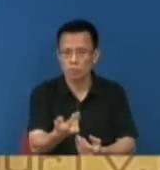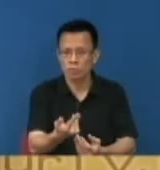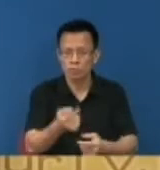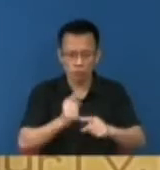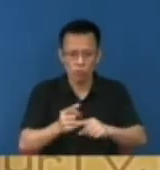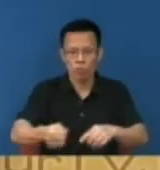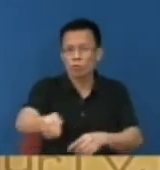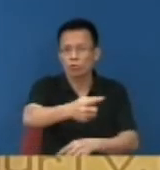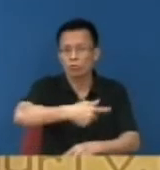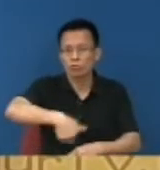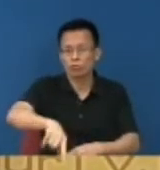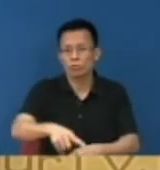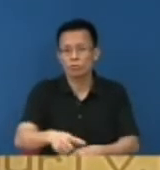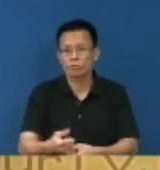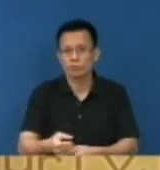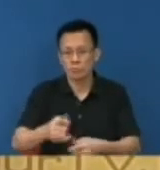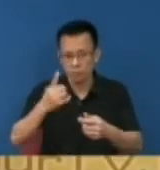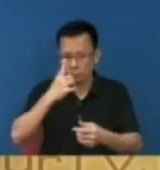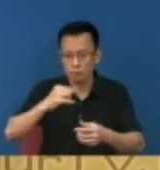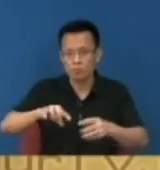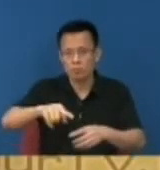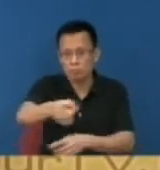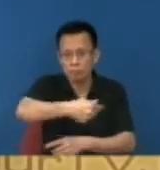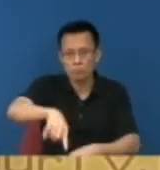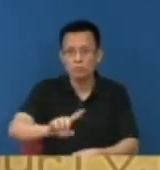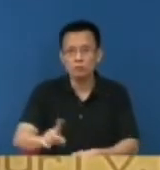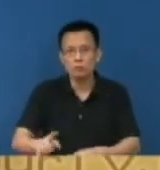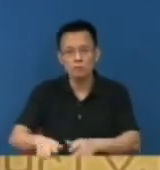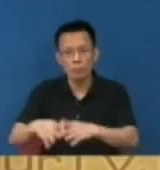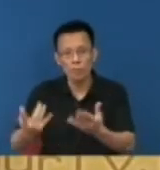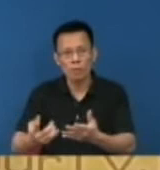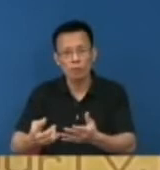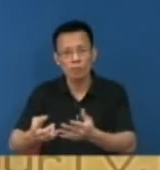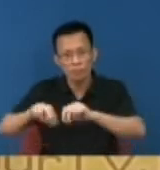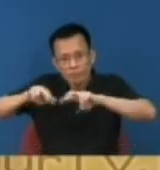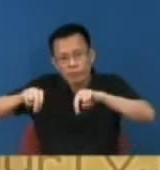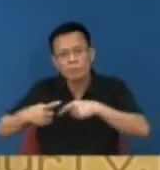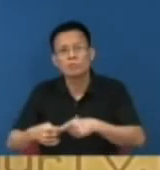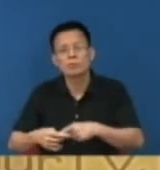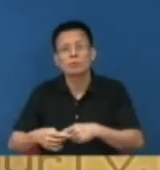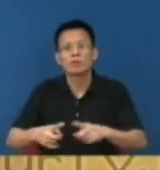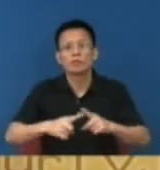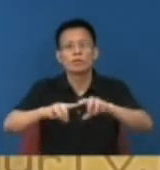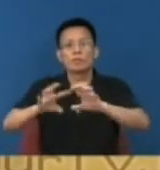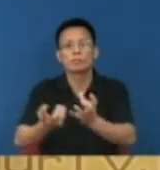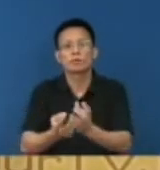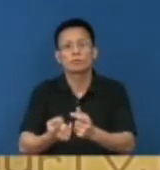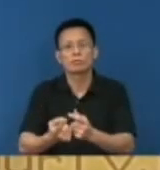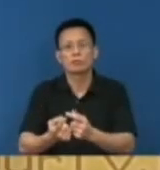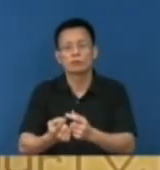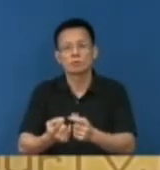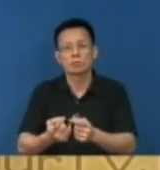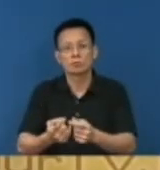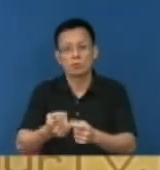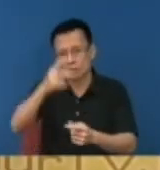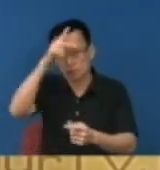你保有，新嘅區點樣開發係由泛民主派其他嘅政黨去揀，包括係一啲